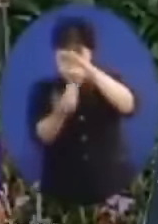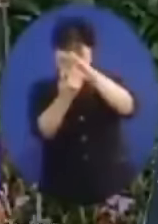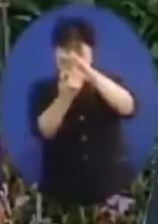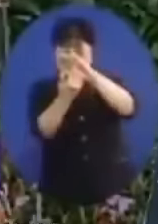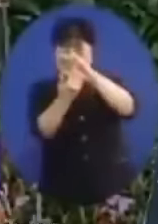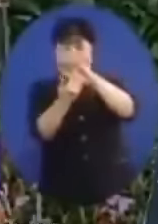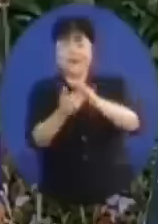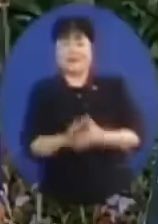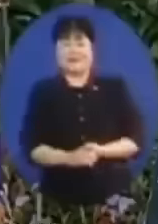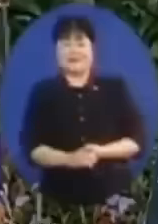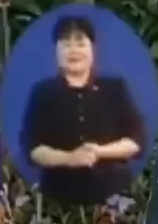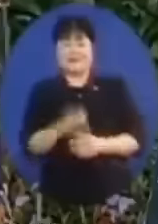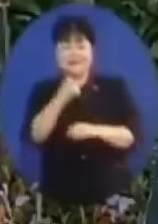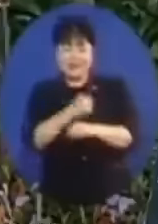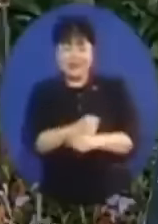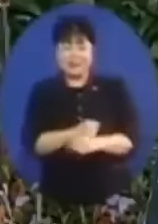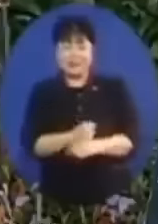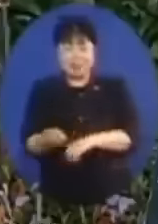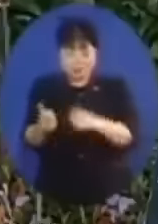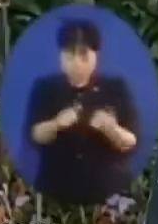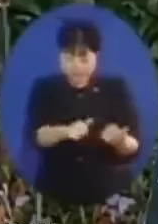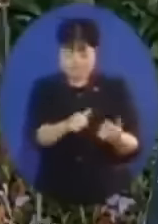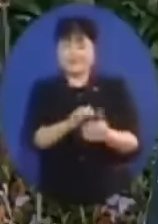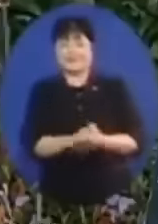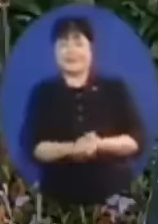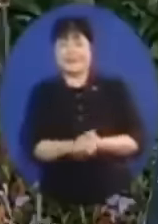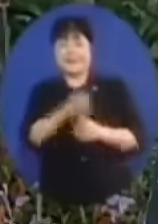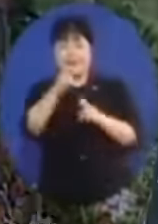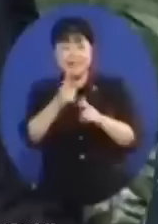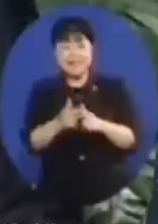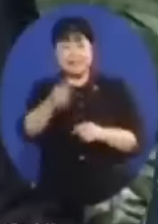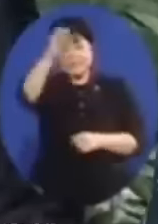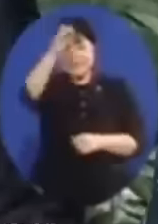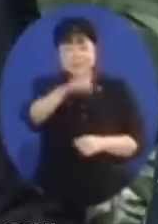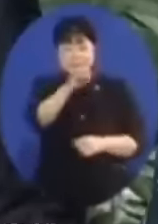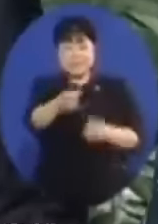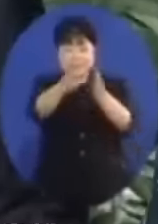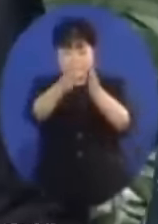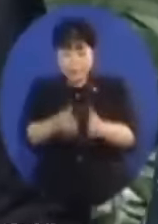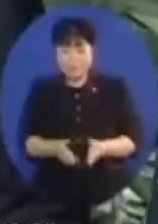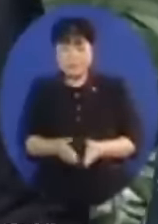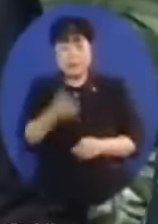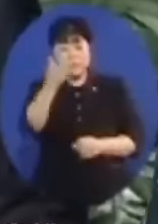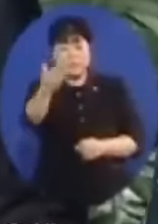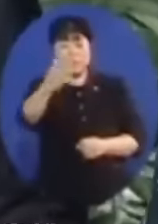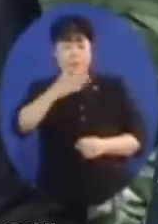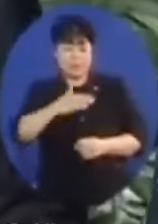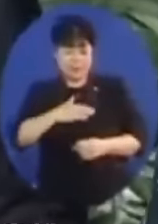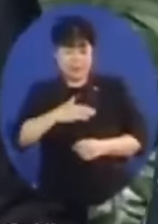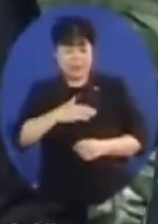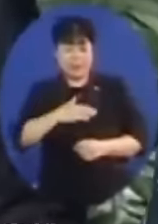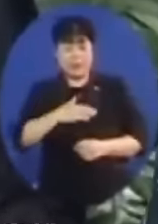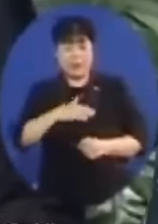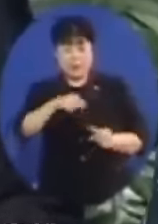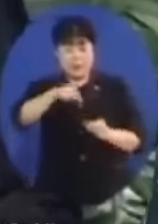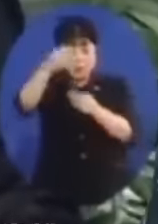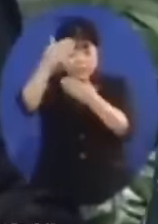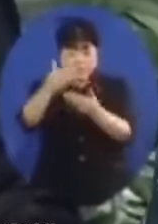이루었다 하시고 운명하셨습니다. 예수님의 십자가를 통하여 여러분과 나